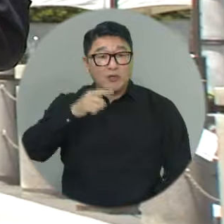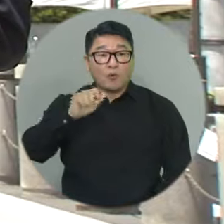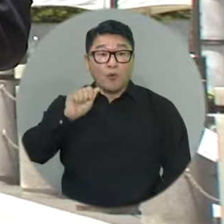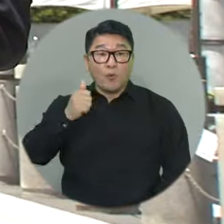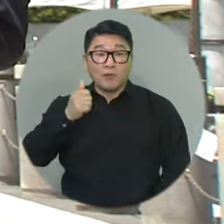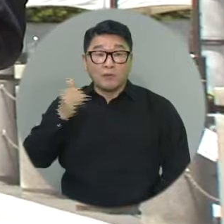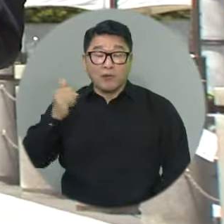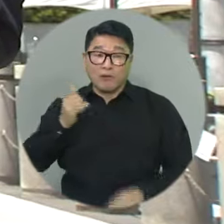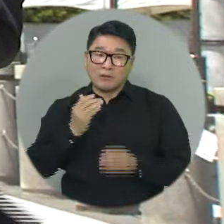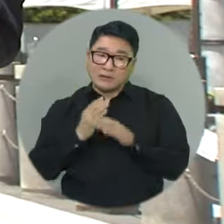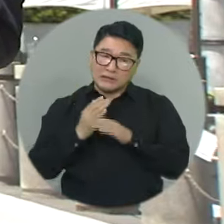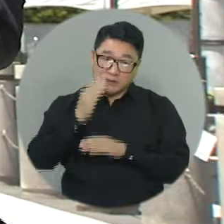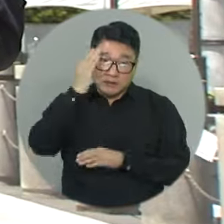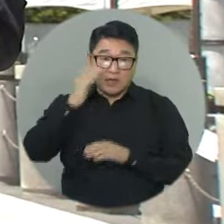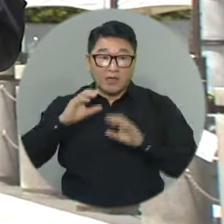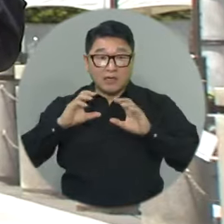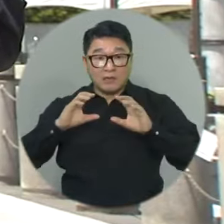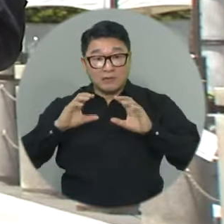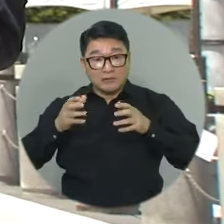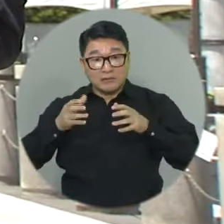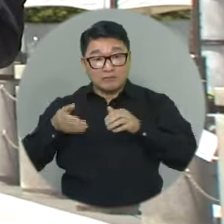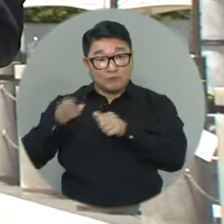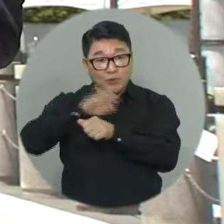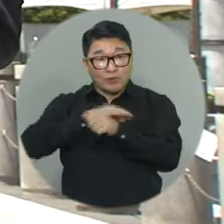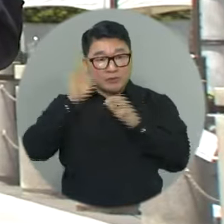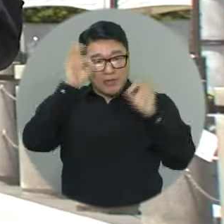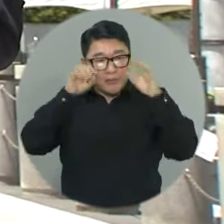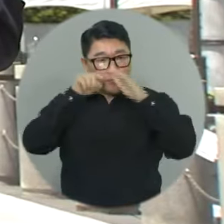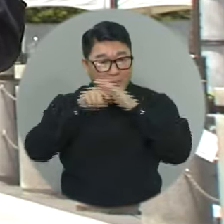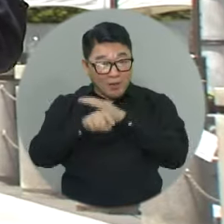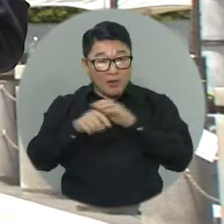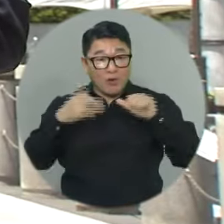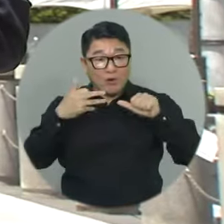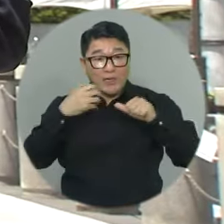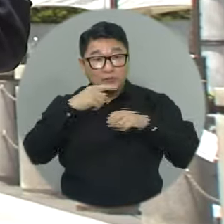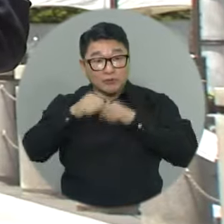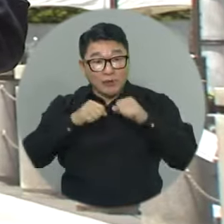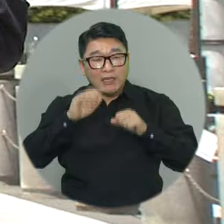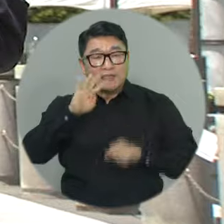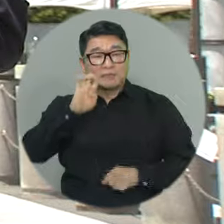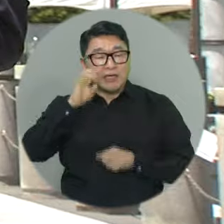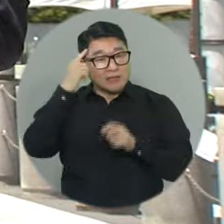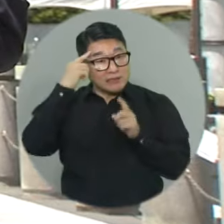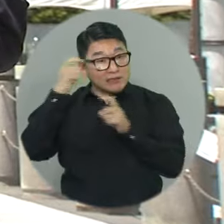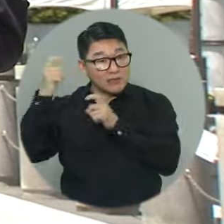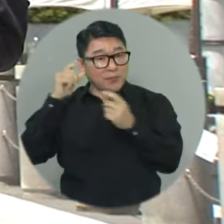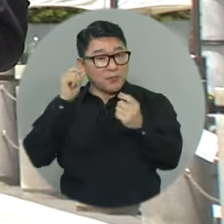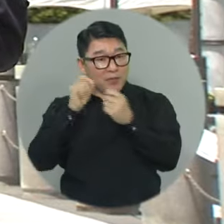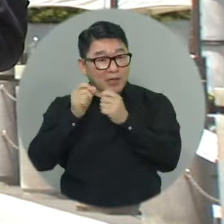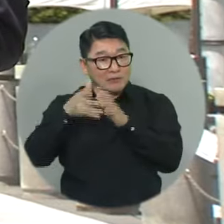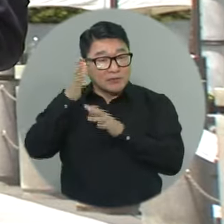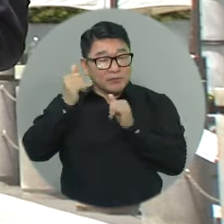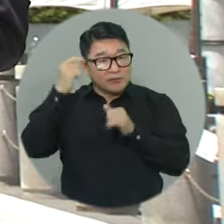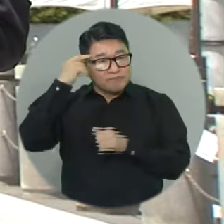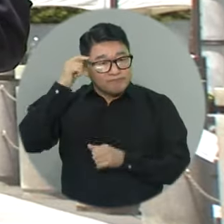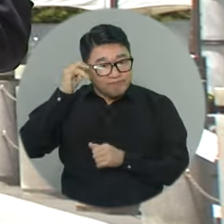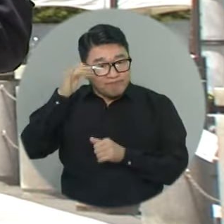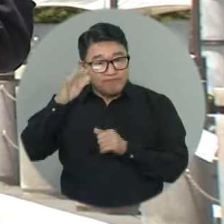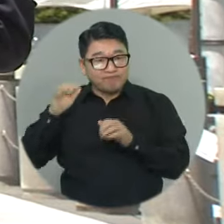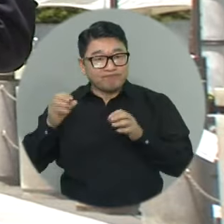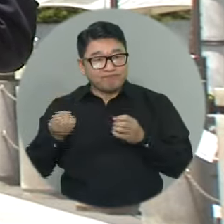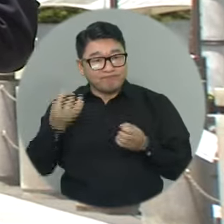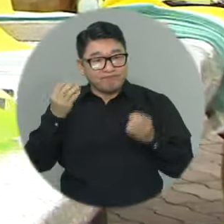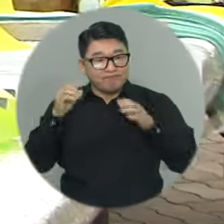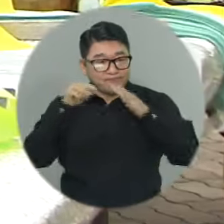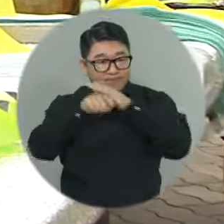넘는 시민들이 국립 5.18 민주묘지를 찾고 있는데요. 5.18 민주화운동 44주년을 앞두고 시민들의 추모 열기가 고조되고